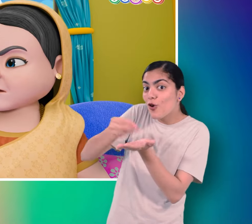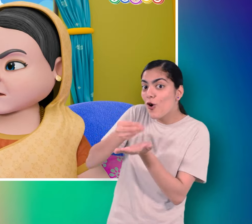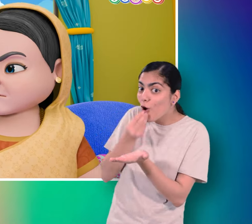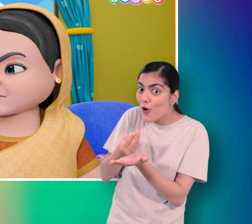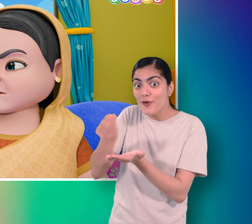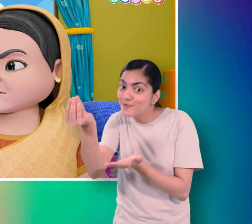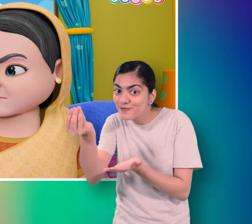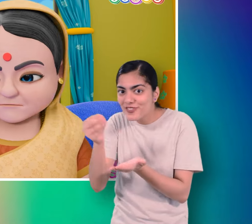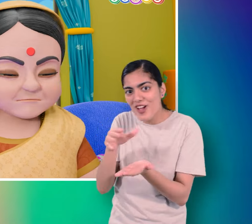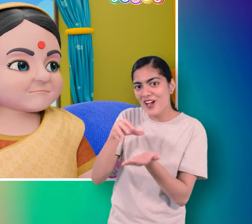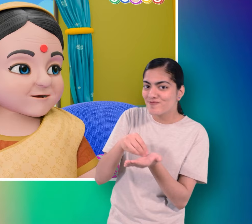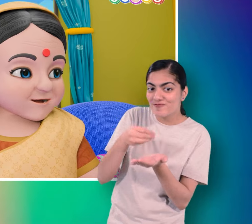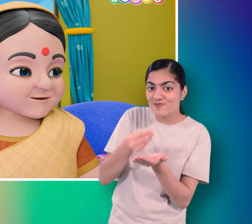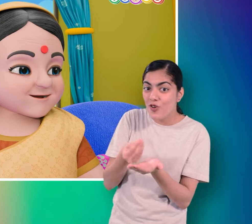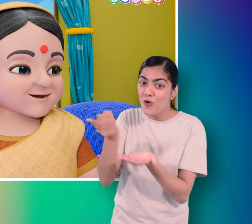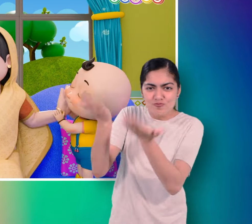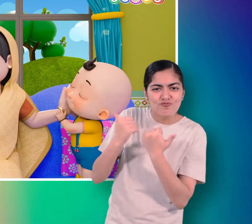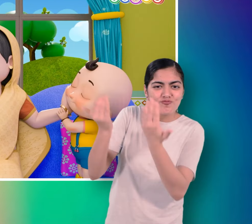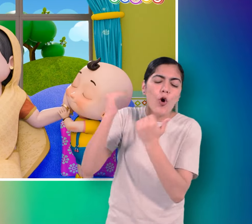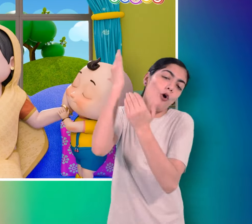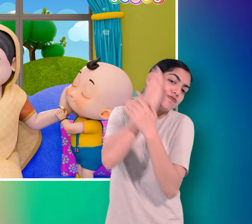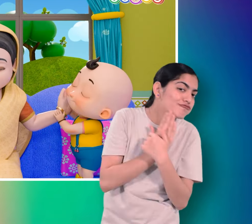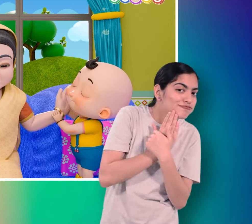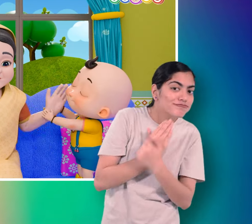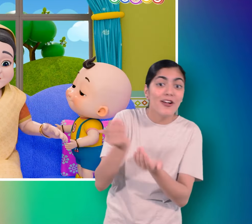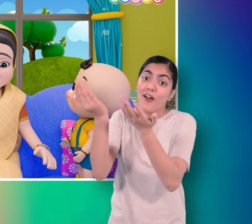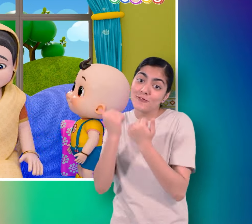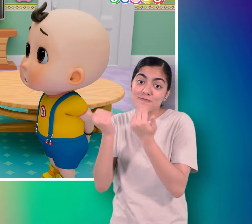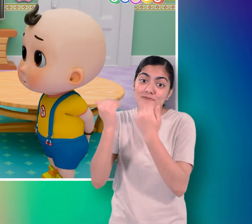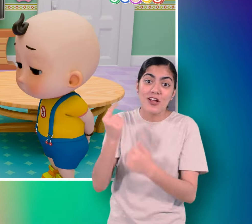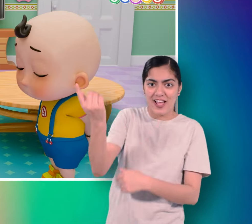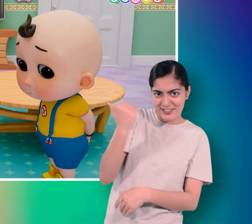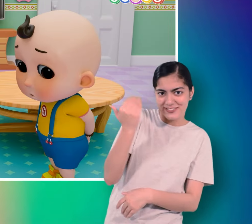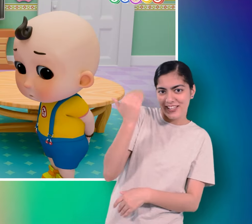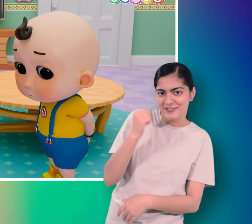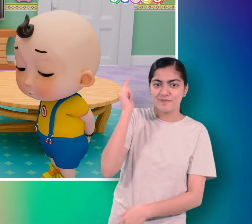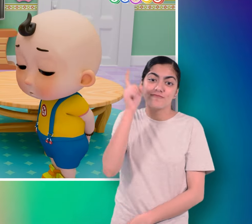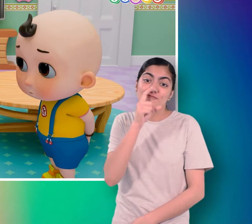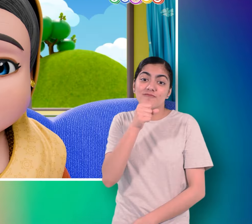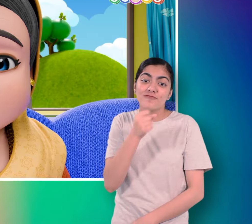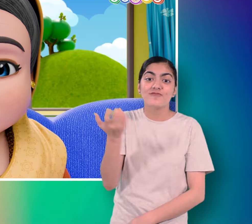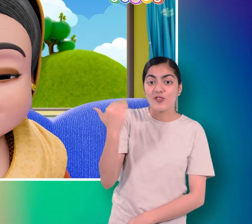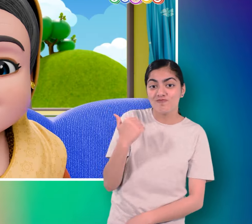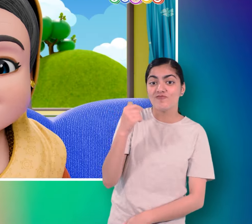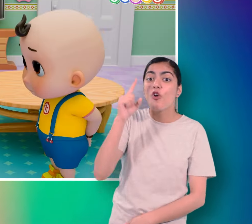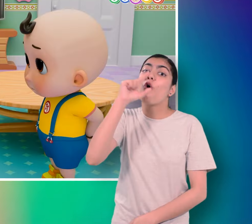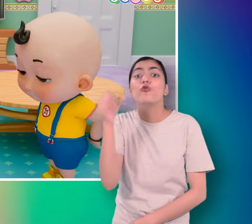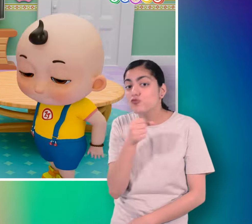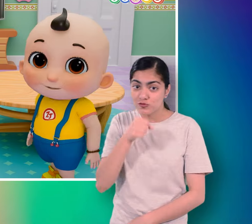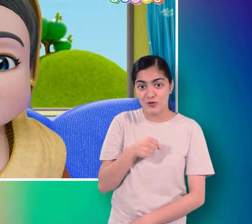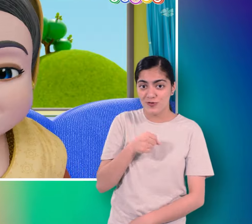अपने हाथों से खिला के रहेंगे चाहे हमें मारो चाहे हमें धमका ओ दादी